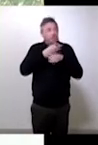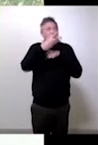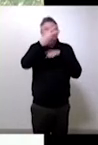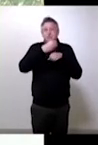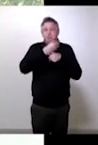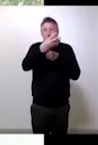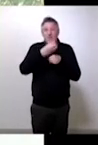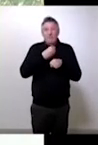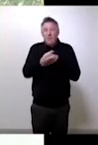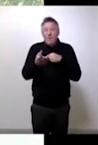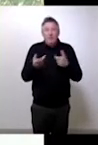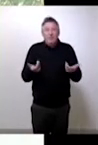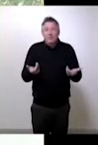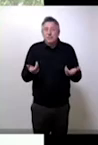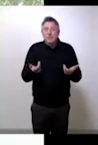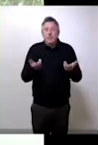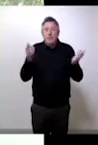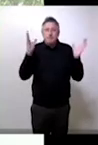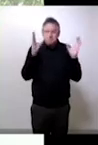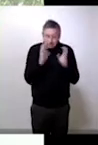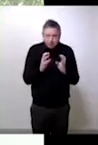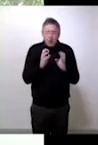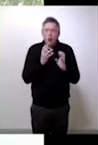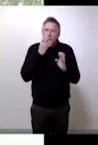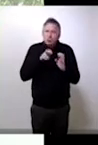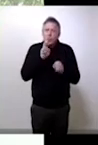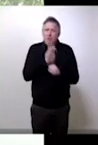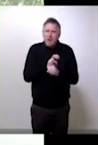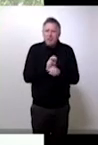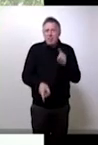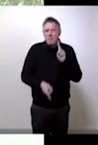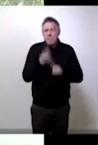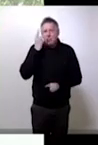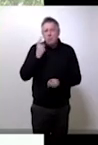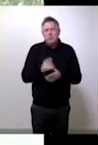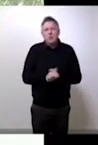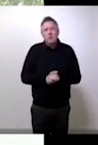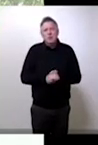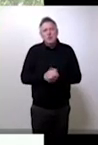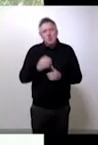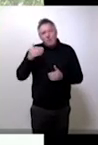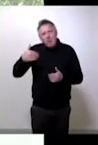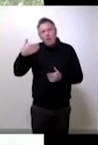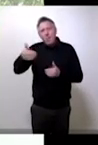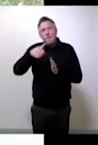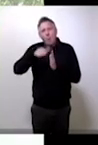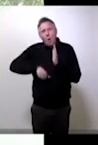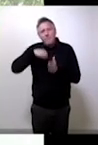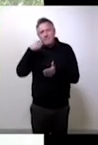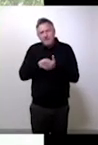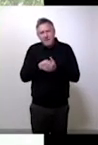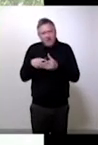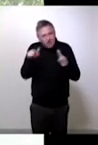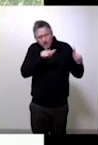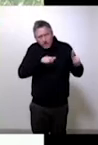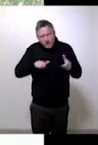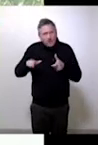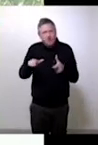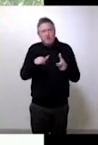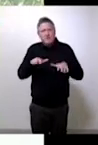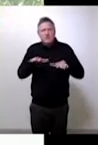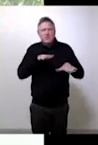cours d'évaluation. On aura le bilan à la fin du mois, et ça nous permettra ensuite de recalibrer ce dispositif pour le rendre